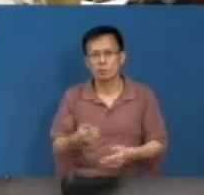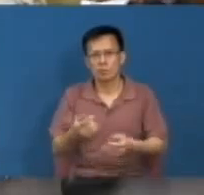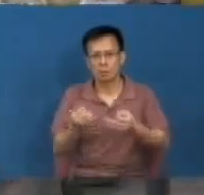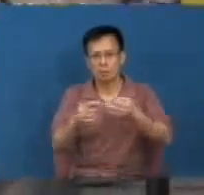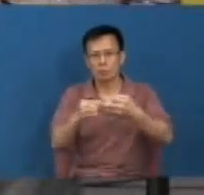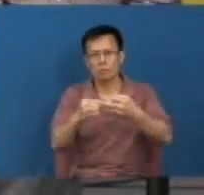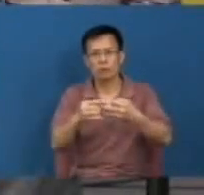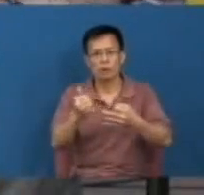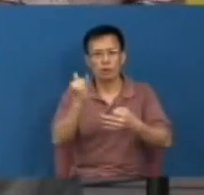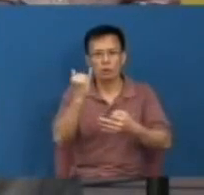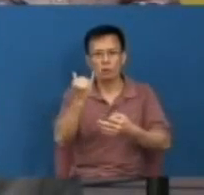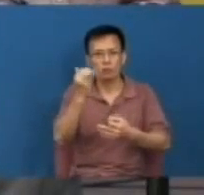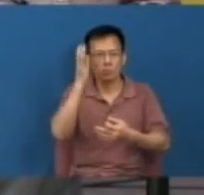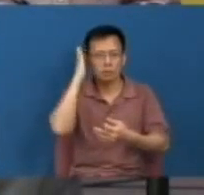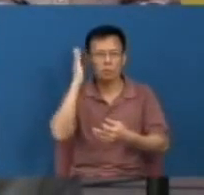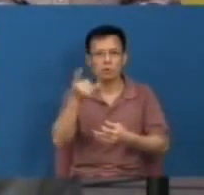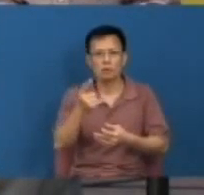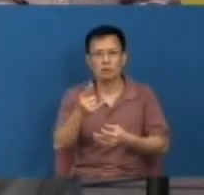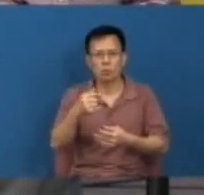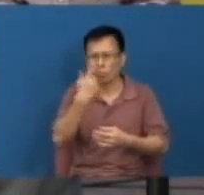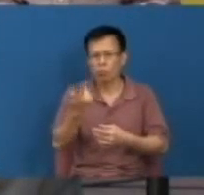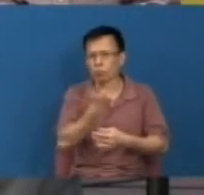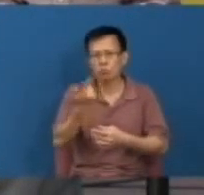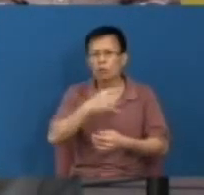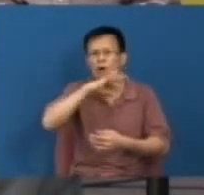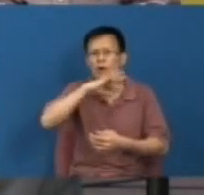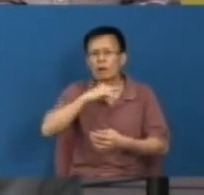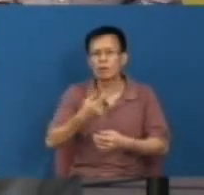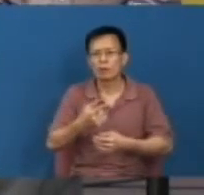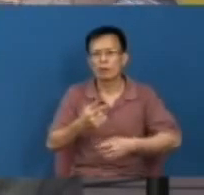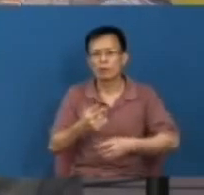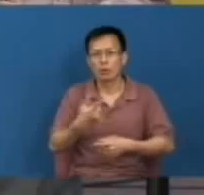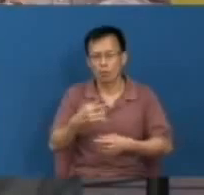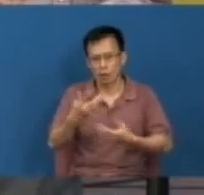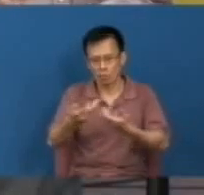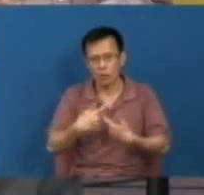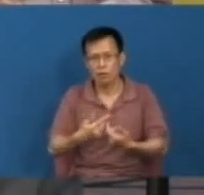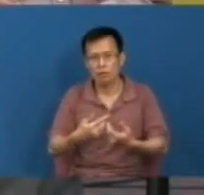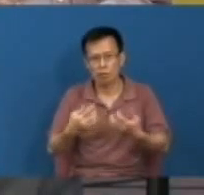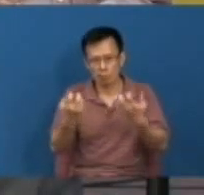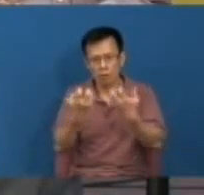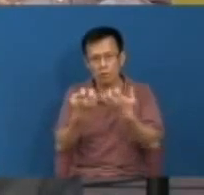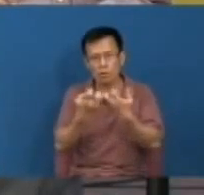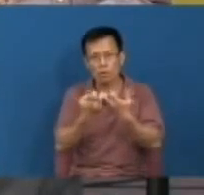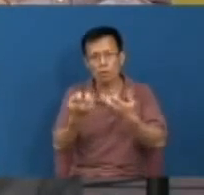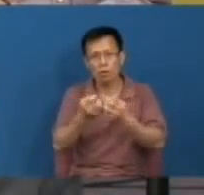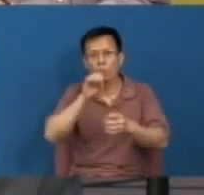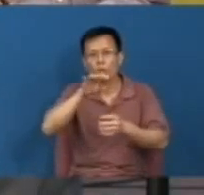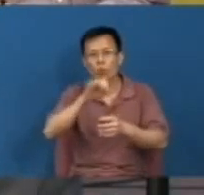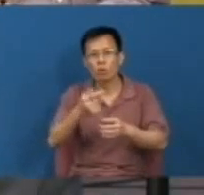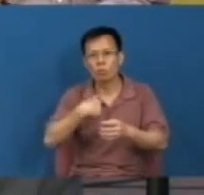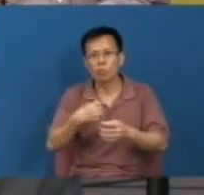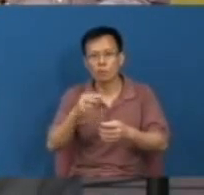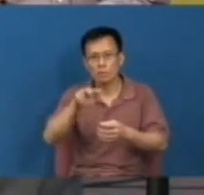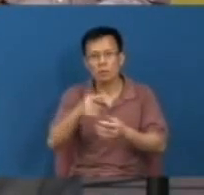實都好多大話連篇嘅，即係繼續講埋就係、是、我話咁，既然係咁嘅時候，我要求你俾個測量報告我睇啦。咁呢位陸生就同我講